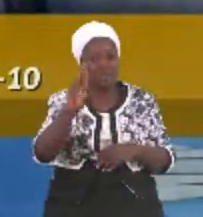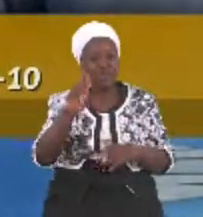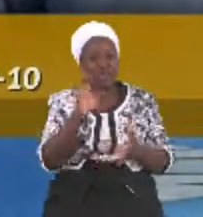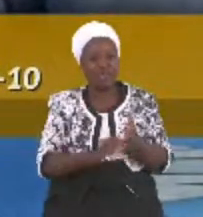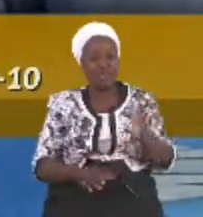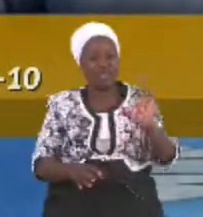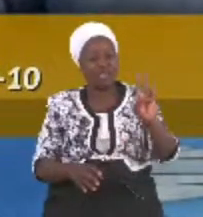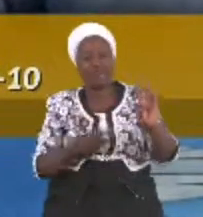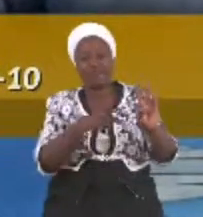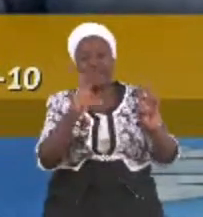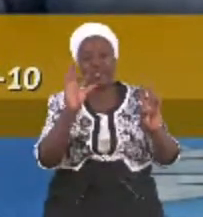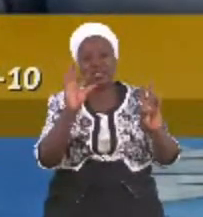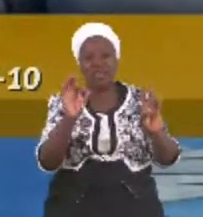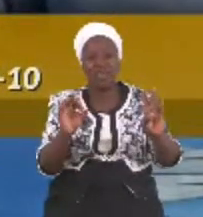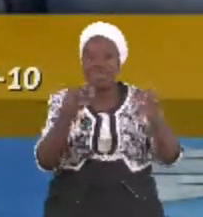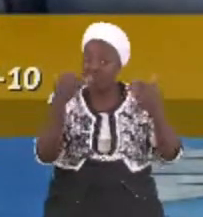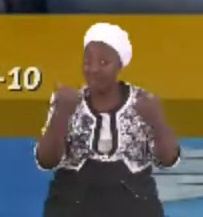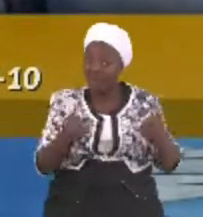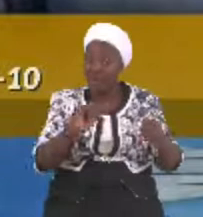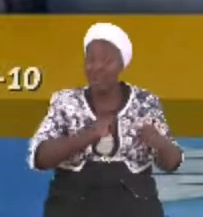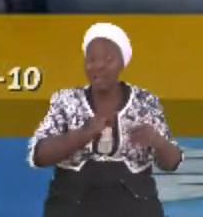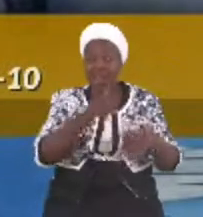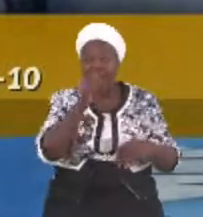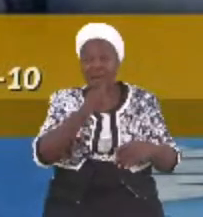verset 9. 2 Corinthiens 7, 9.